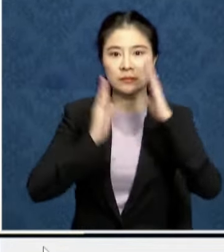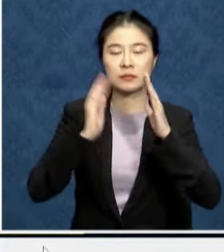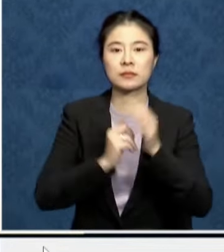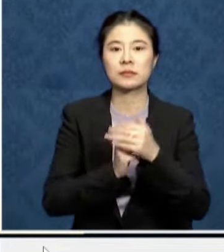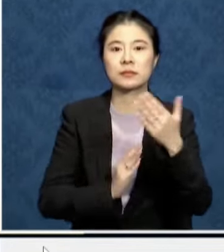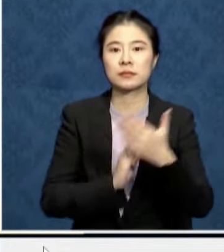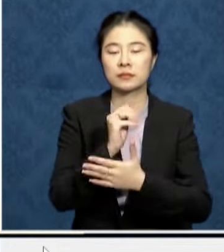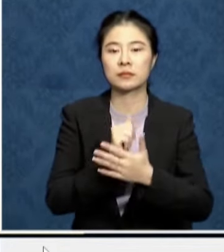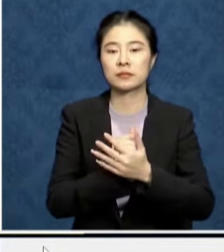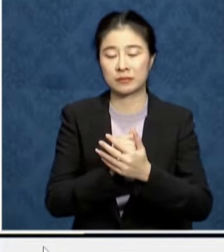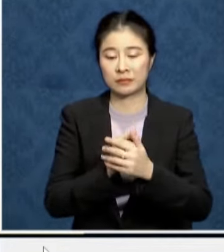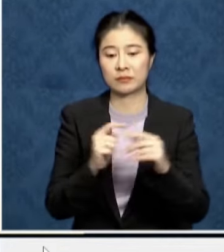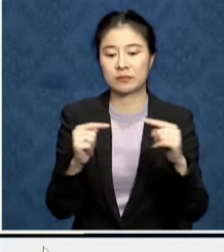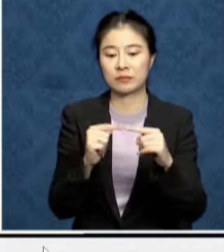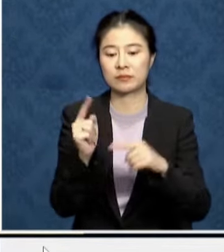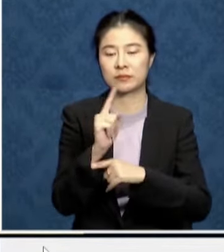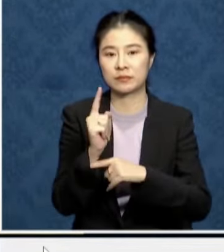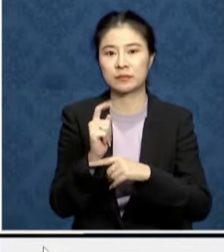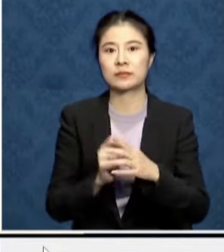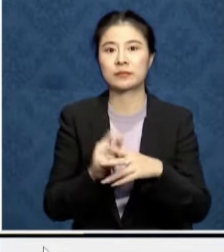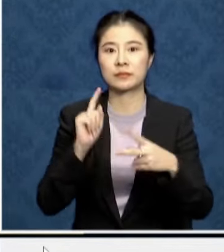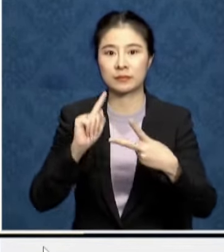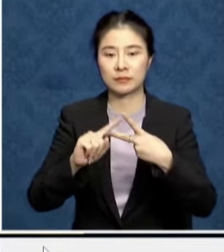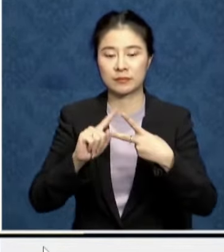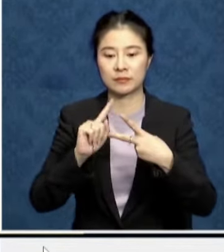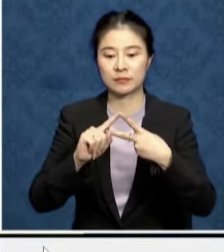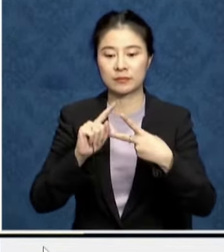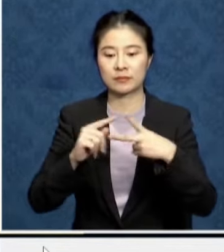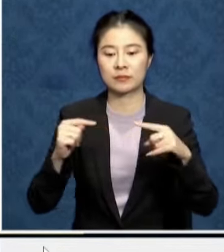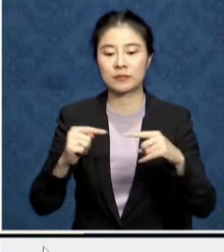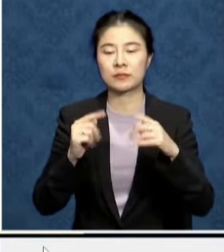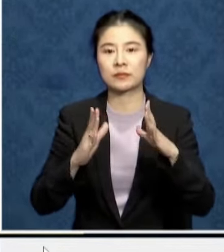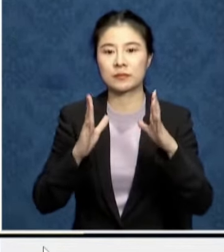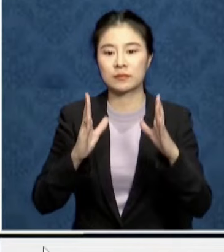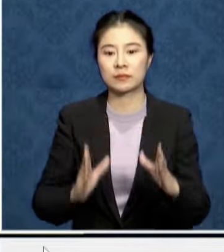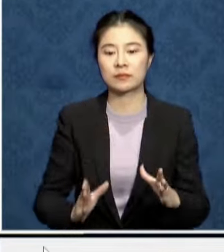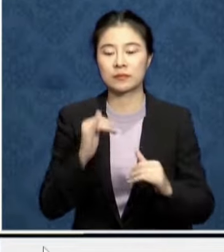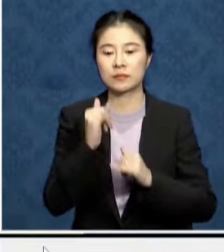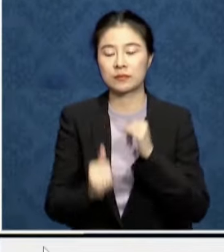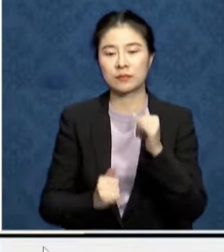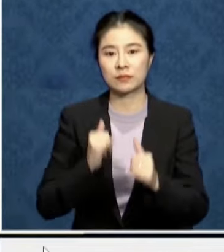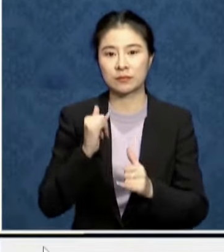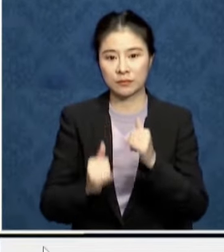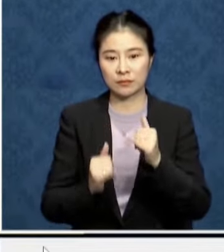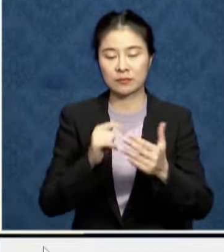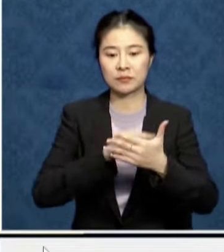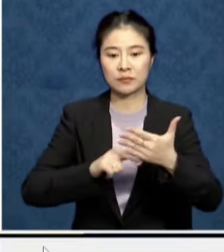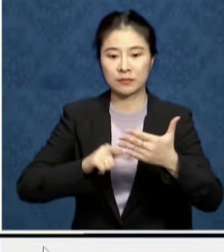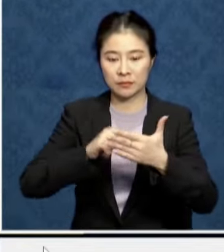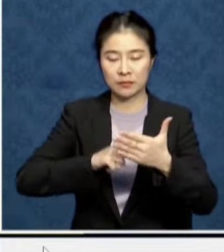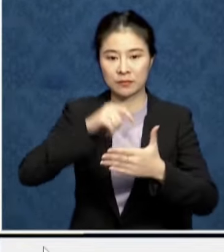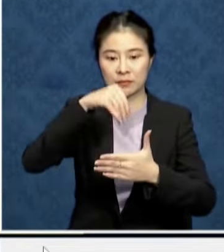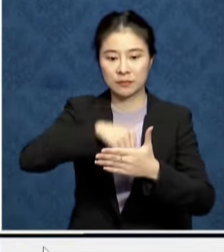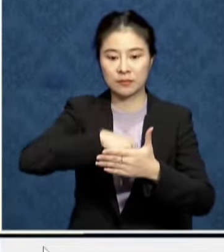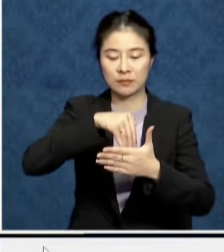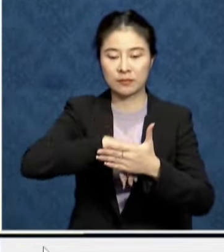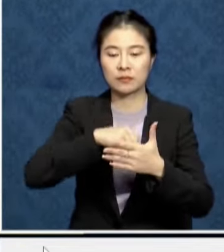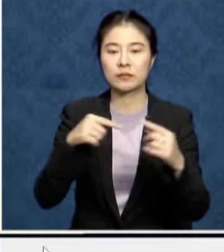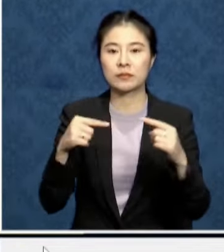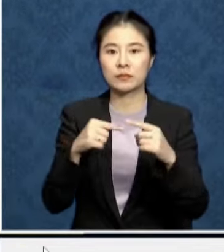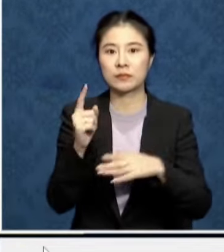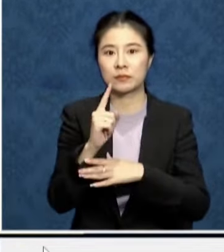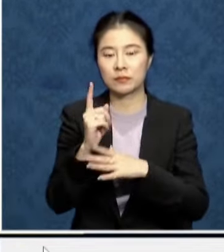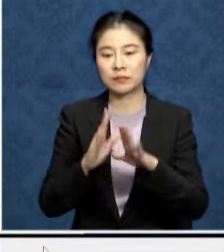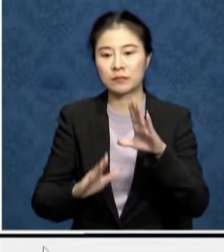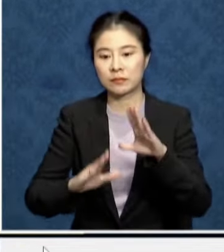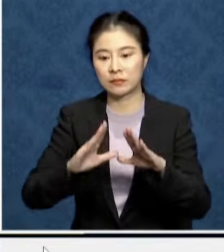เกณฑ์ด้วยกันครับเกณฑ์ที่1ครับคือจำนวนผู้ที่ออกมาใช้สิทธิ์ออกเสียงจะต้องมีเกินกึ่งหนึ่งของผู้ที่มีสิทธิ์ออกเสียง